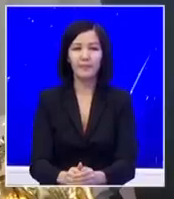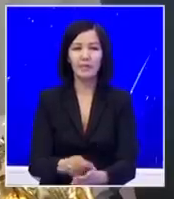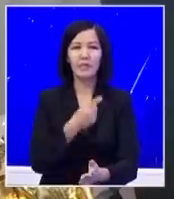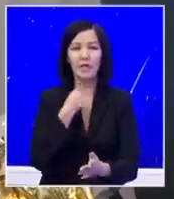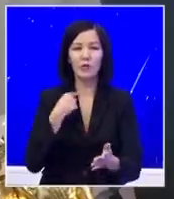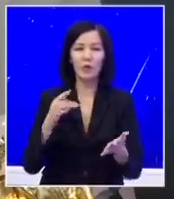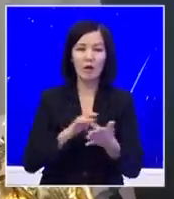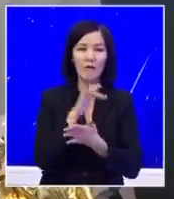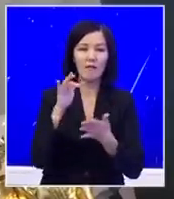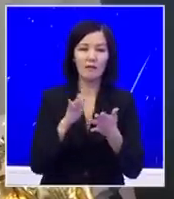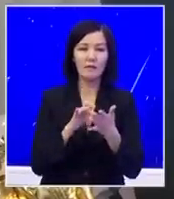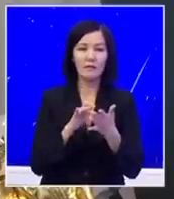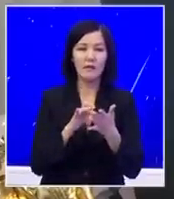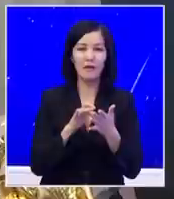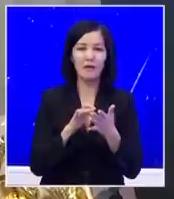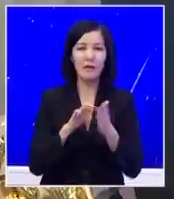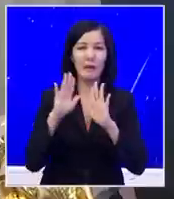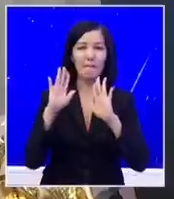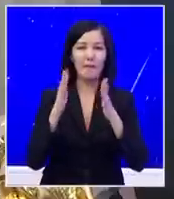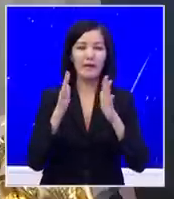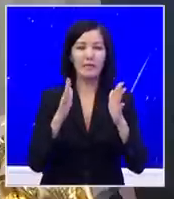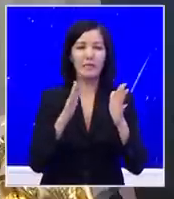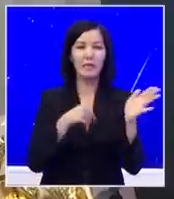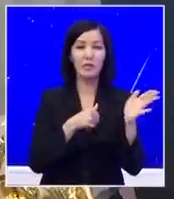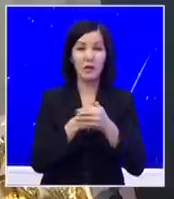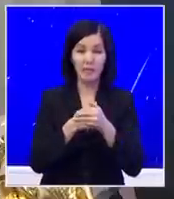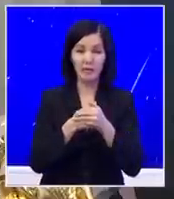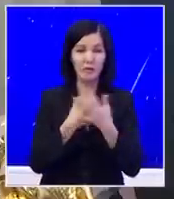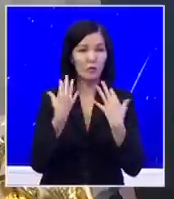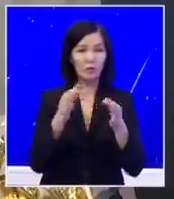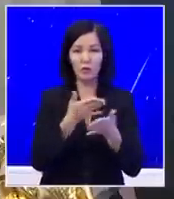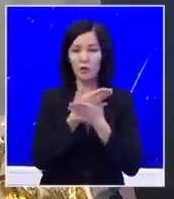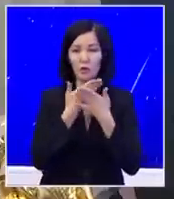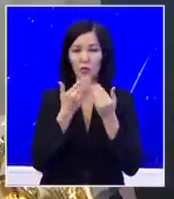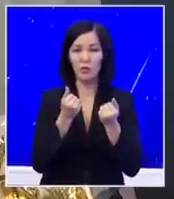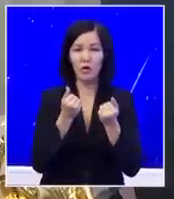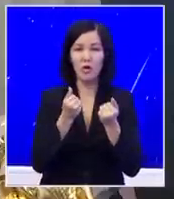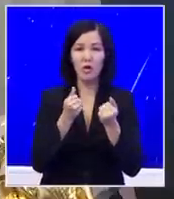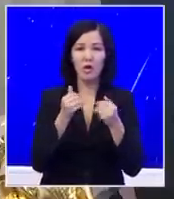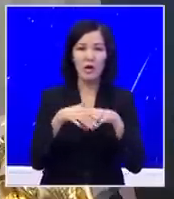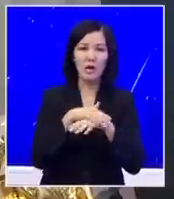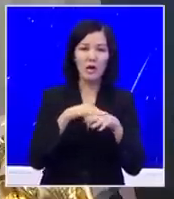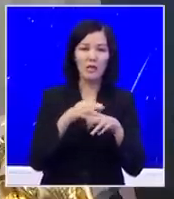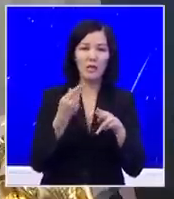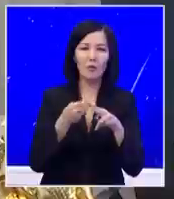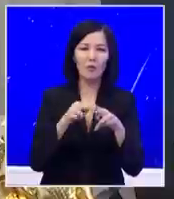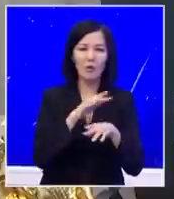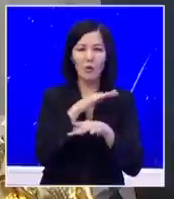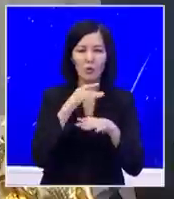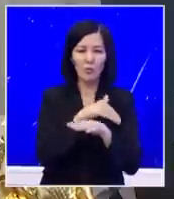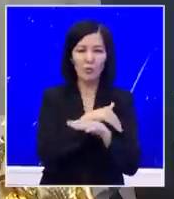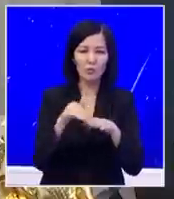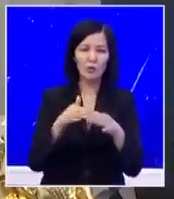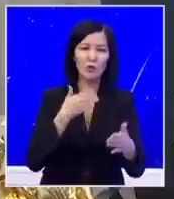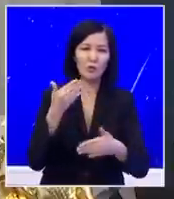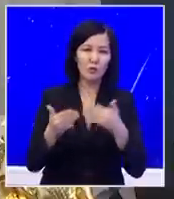Талдықорған қаласында ана парктер, по-моему, әлі рұқсаты жоқ. Ел көп далаға шығып кетті. Соларға да кішкене ең